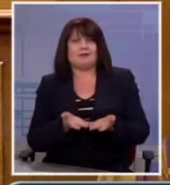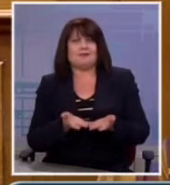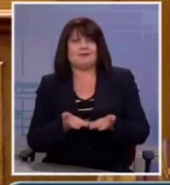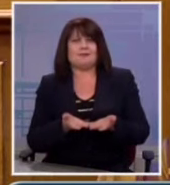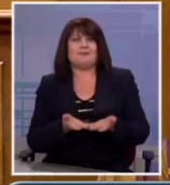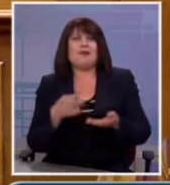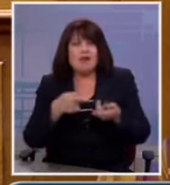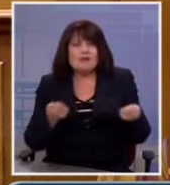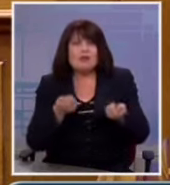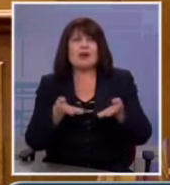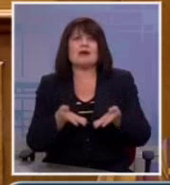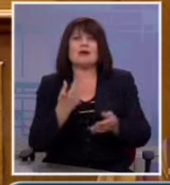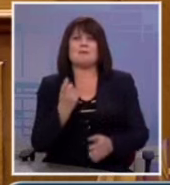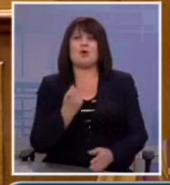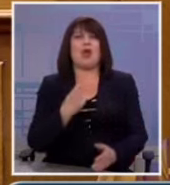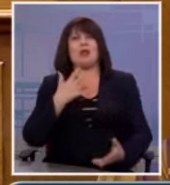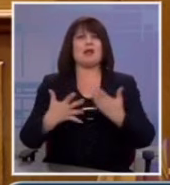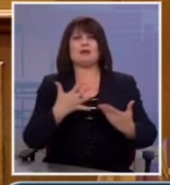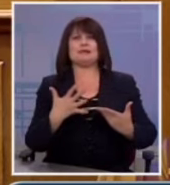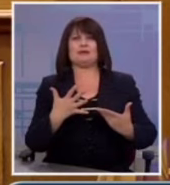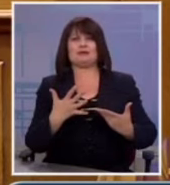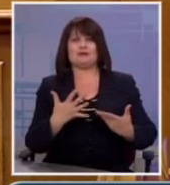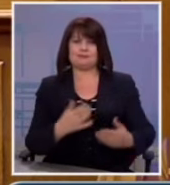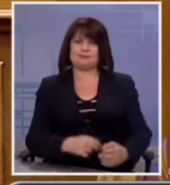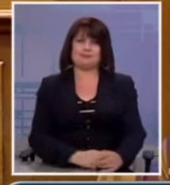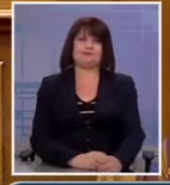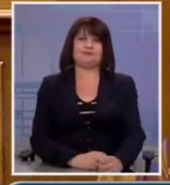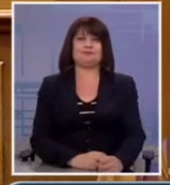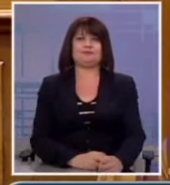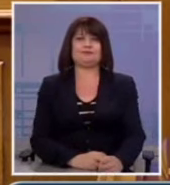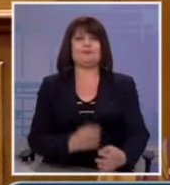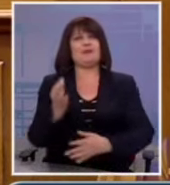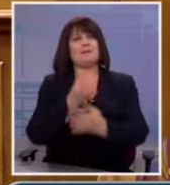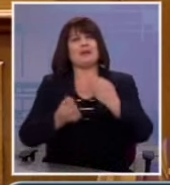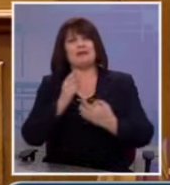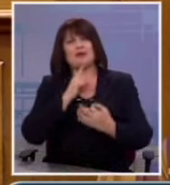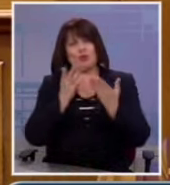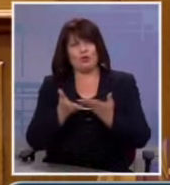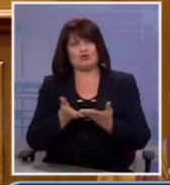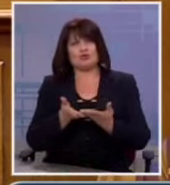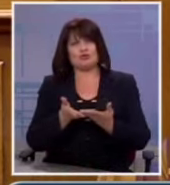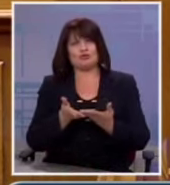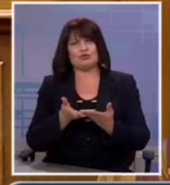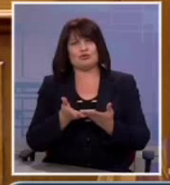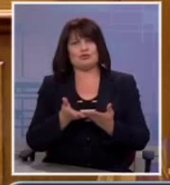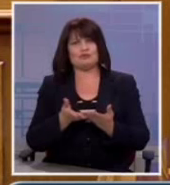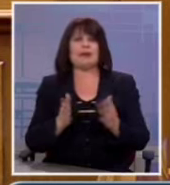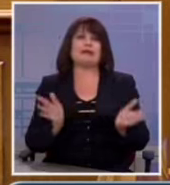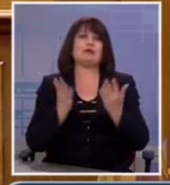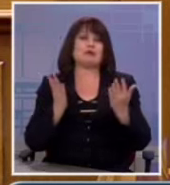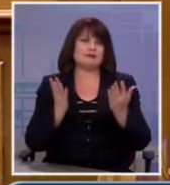Αυτό είναι που προκαλεί αναστάτωση και επιχειρήματα τέτοιου επίπεδου. Τέλος